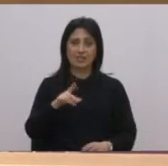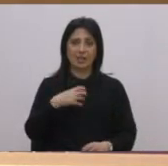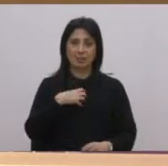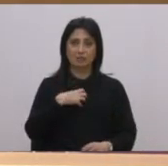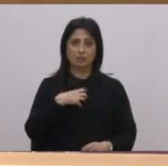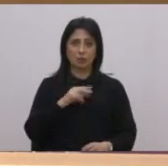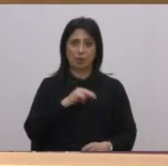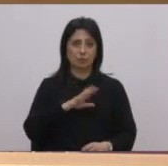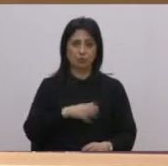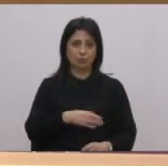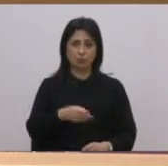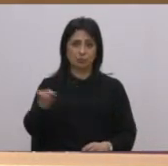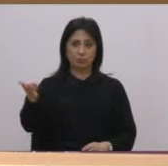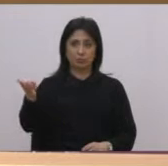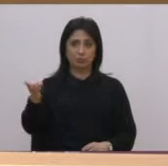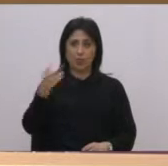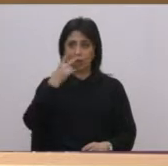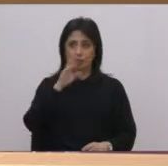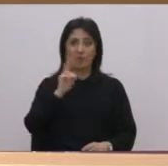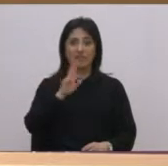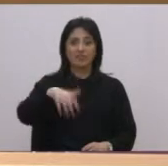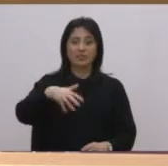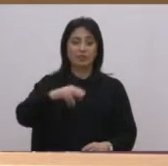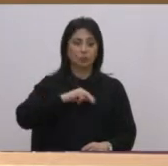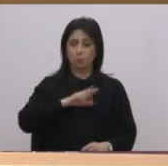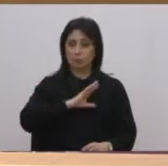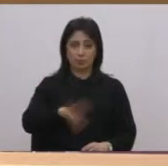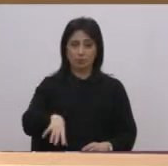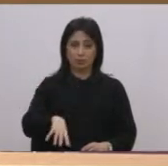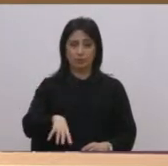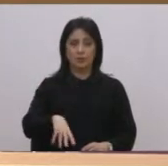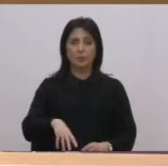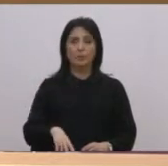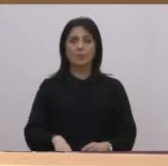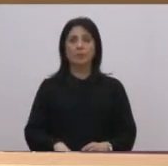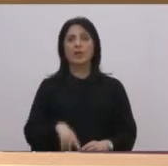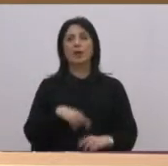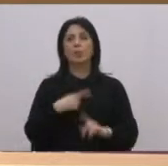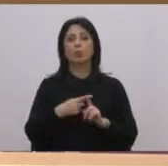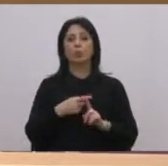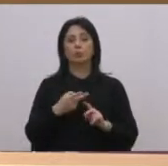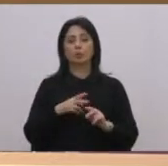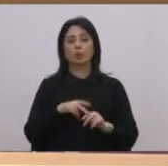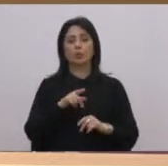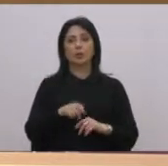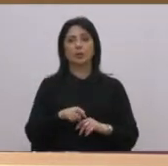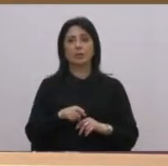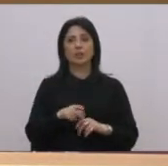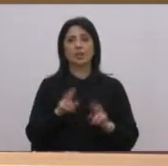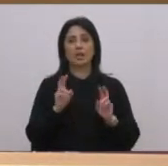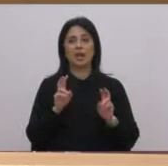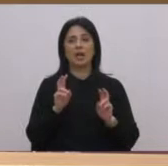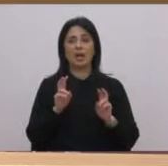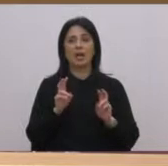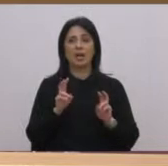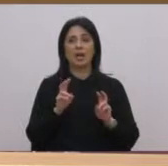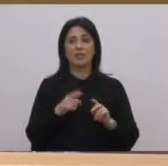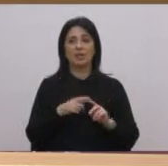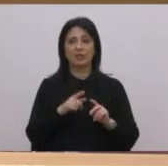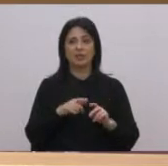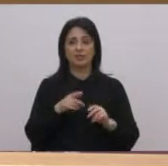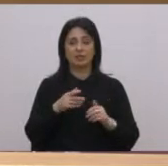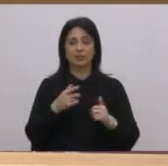მუშაობდა, რეალურად არ ჩანდა რომ ვინმე მუშაობდა. Plus amas is, ეგრეთ წოდებული გაბიონები,